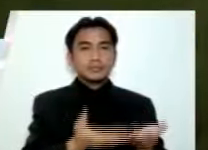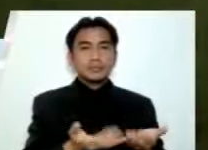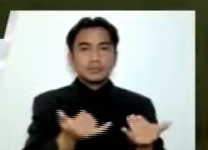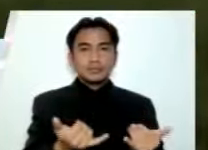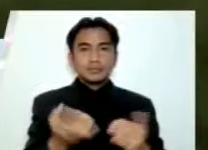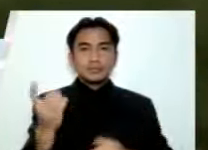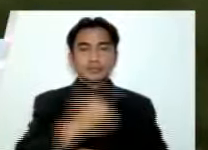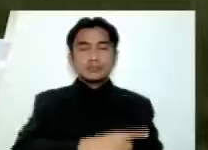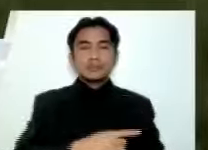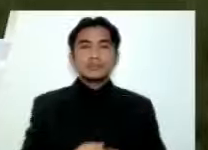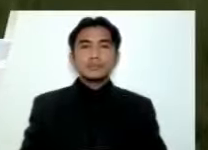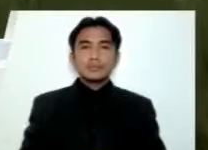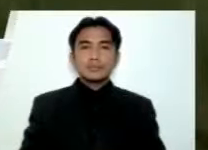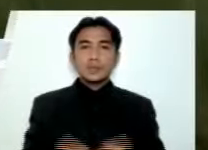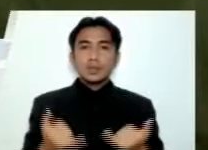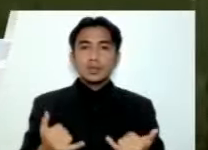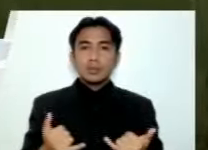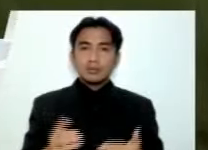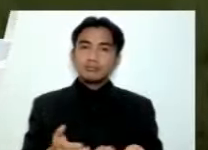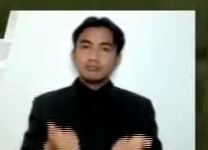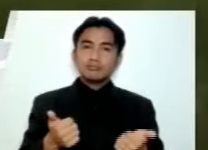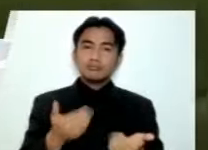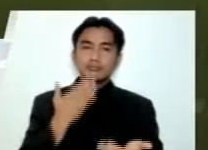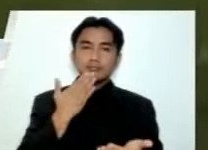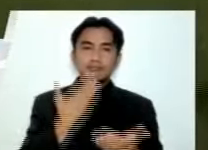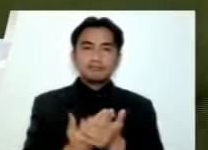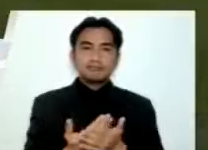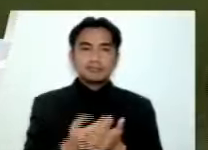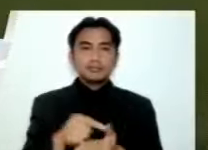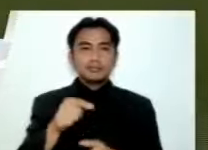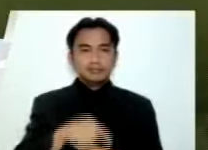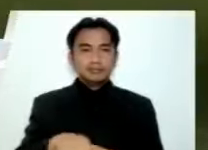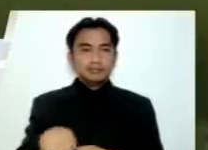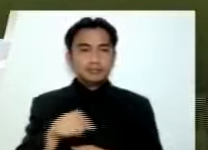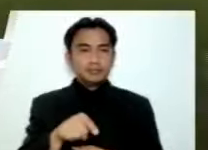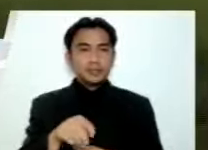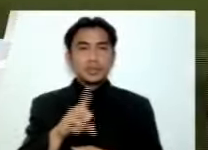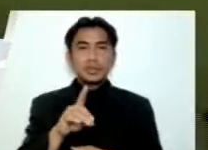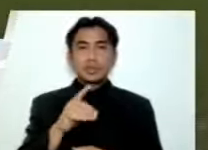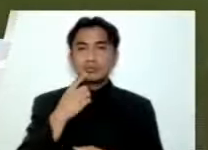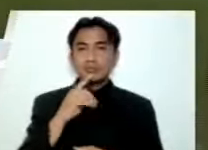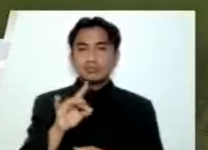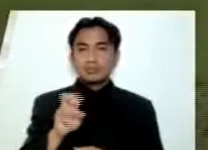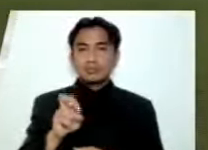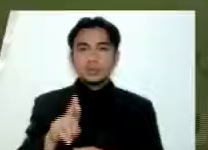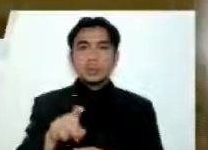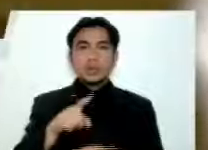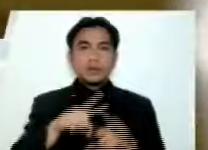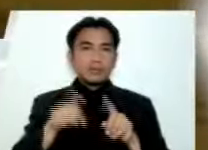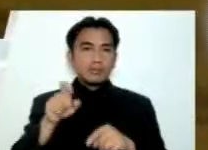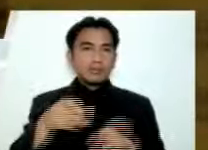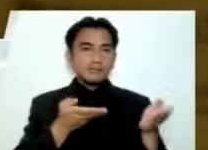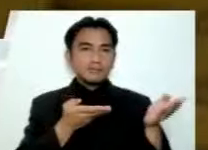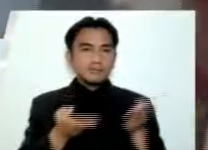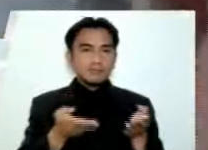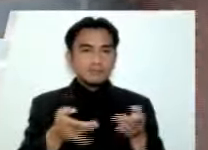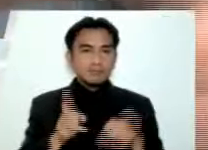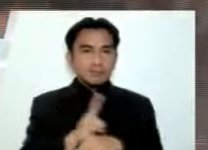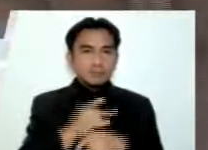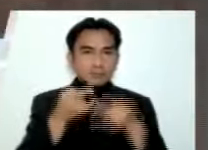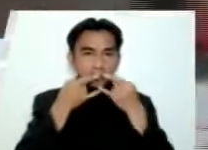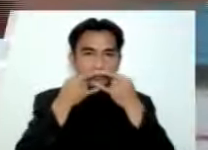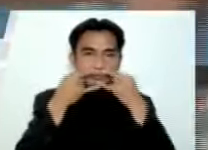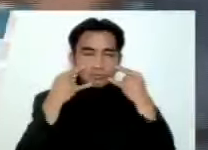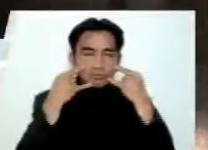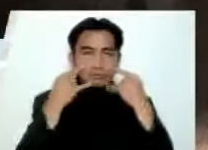Bumubuti na ang kalidad ng hangin sa lungsod ayon sa DENR, pero dapat pa rin daw magsuot ng face mask. Inaabisuhan din ng